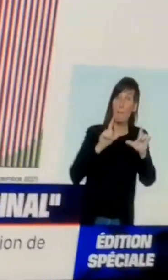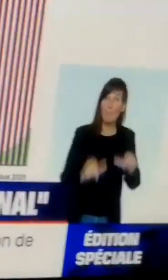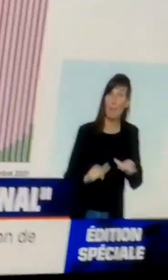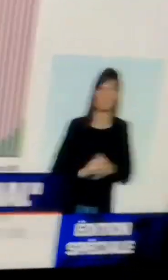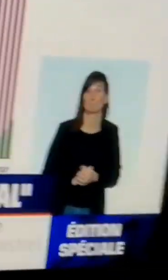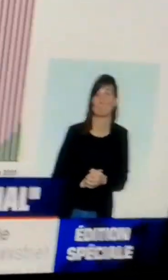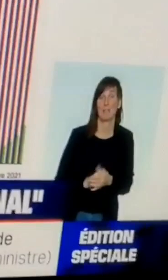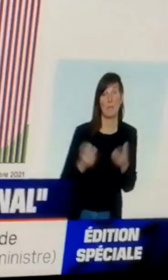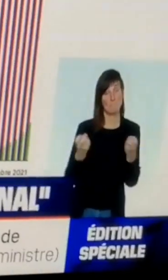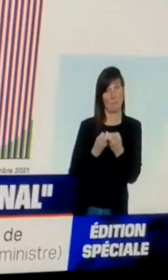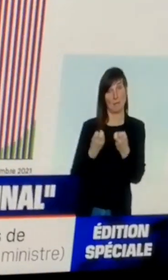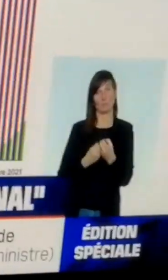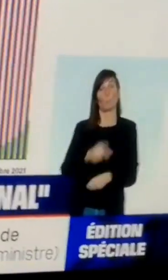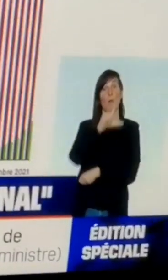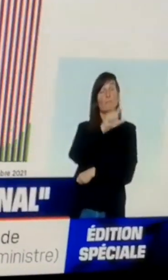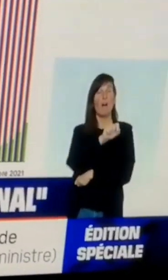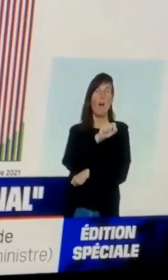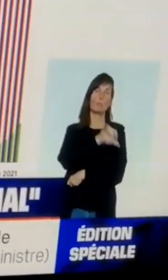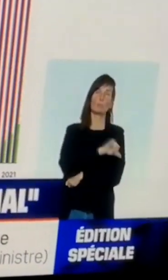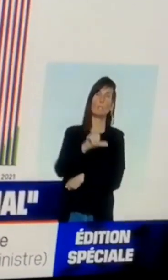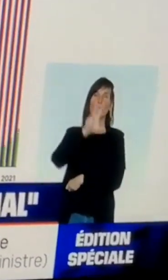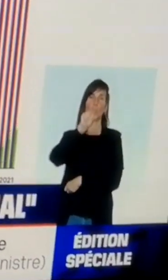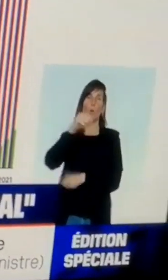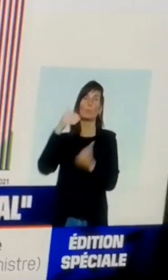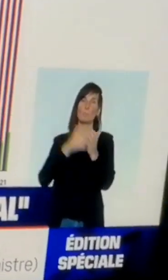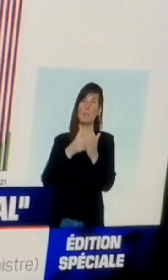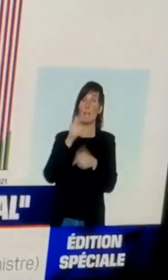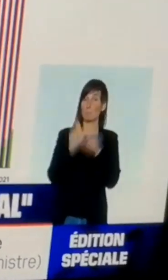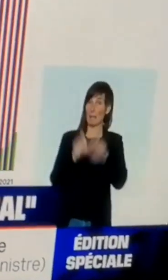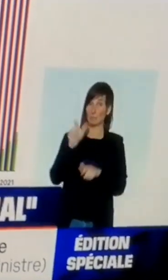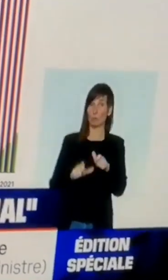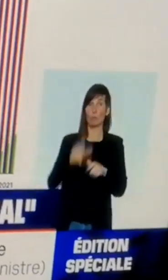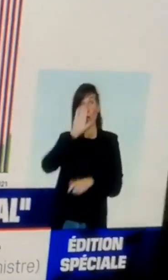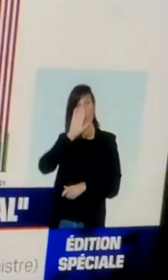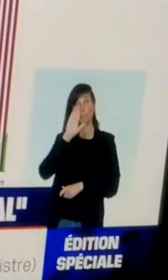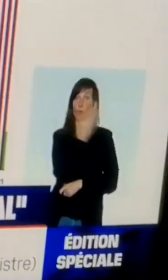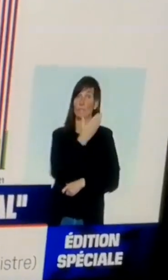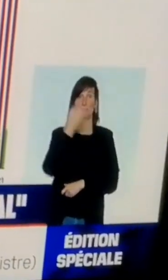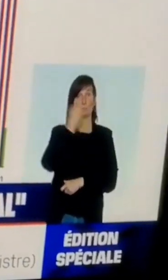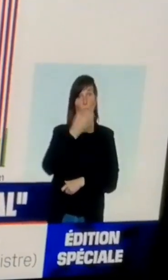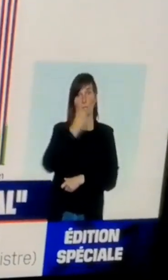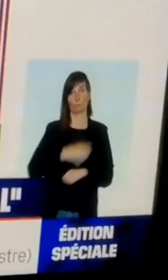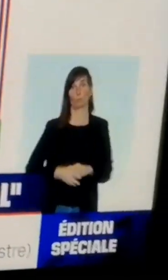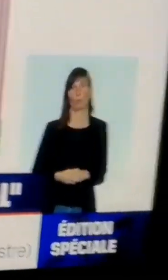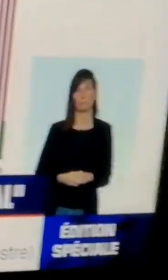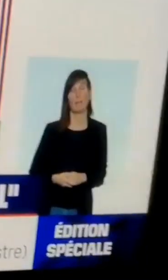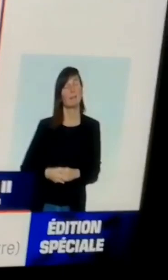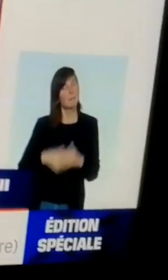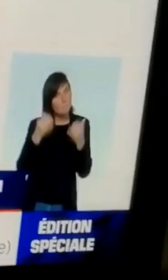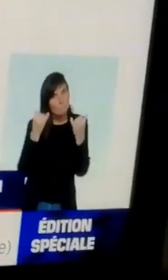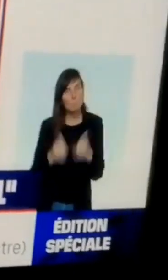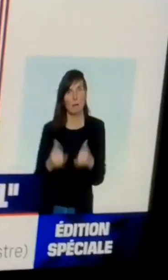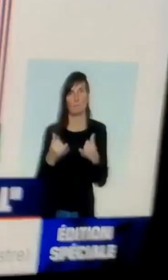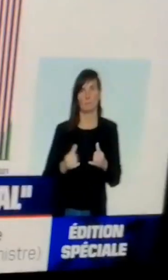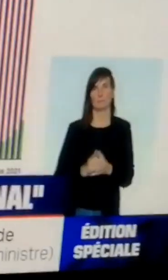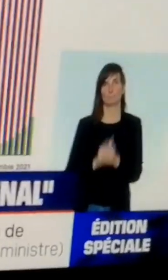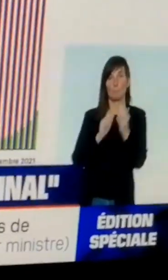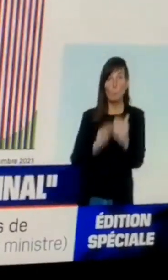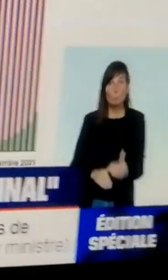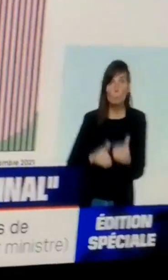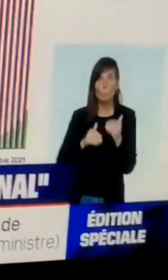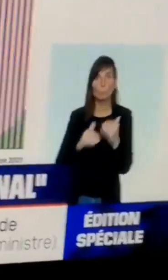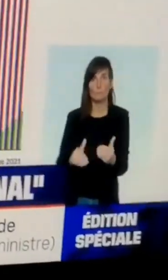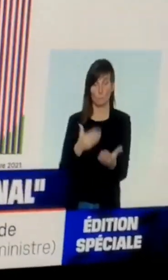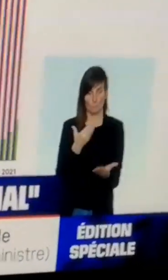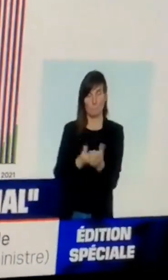Entre 20 et 30 000 Français le font chaque jour. Il faut continuer, car c'est le cœur de la